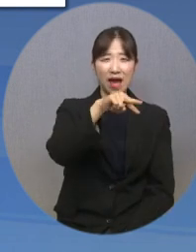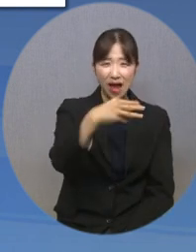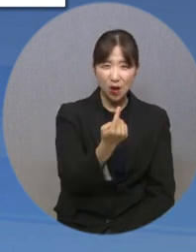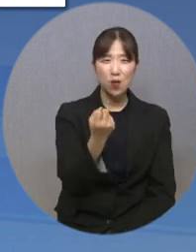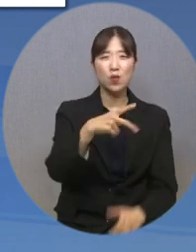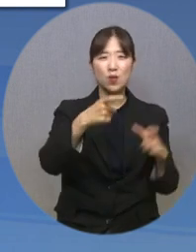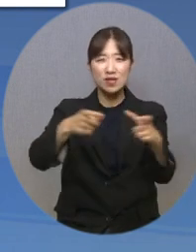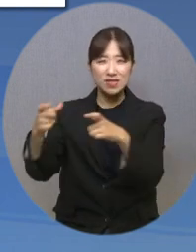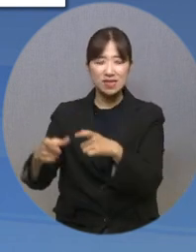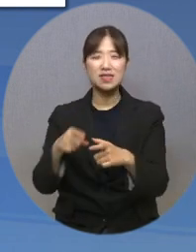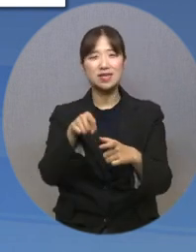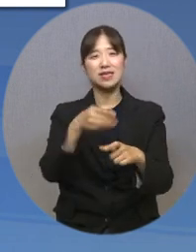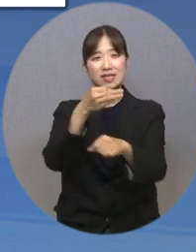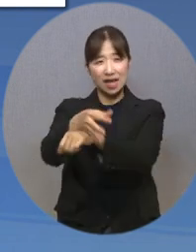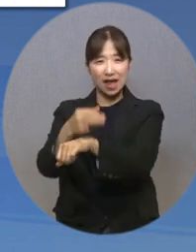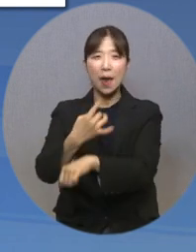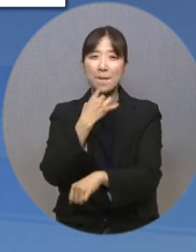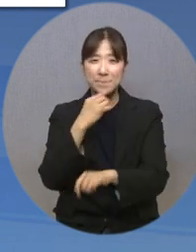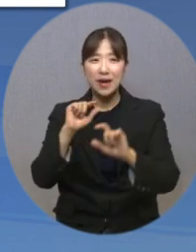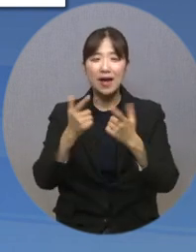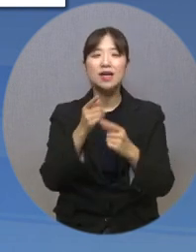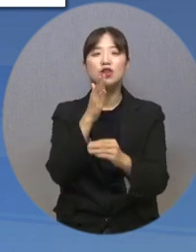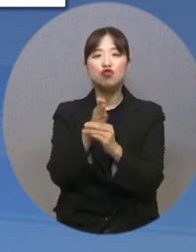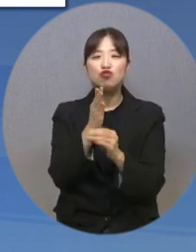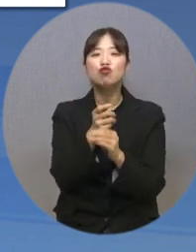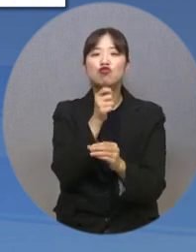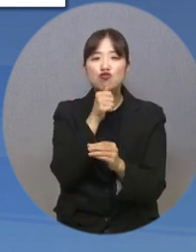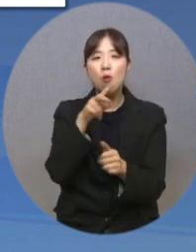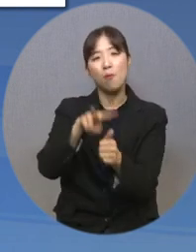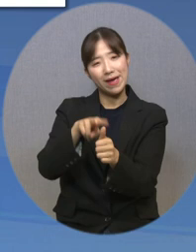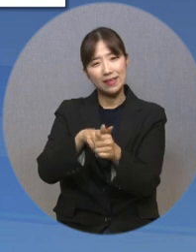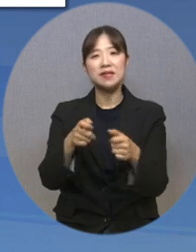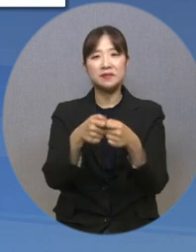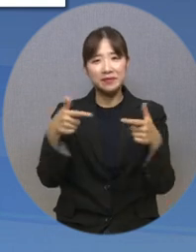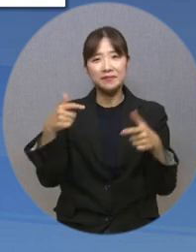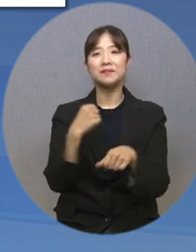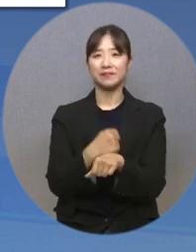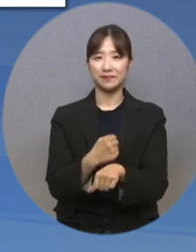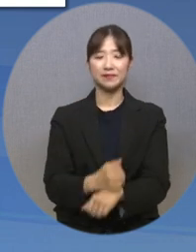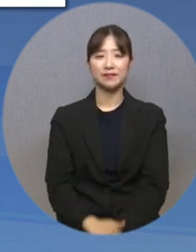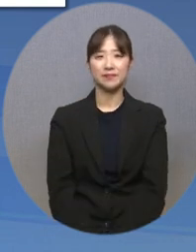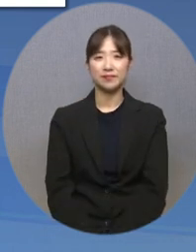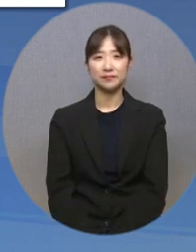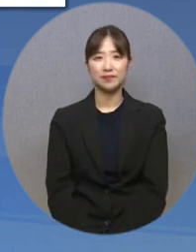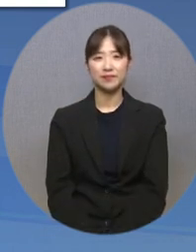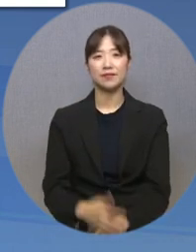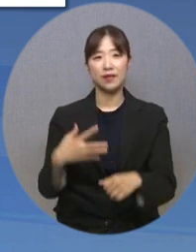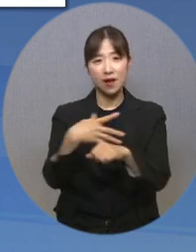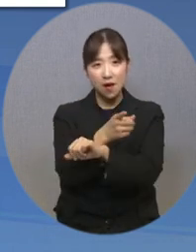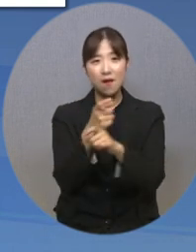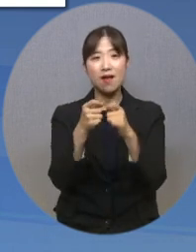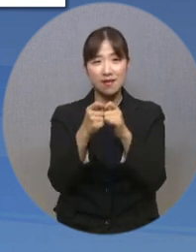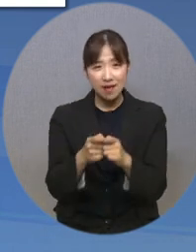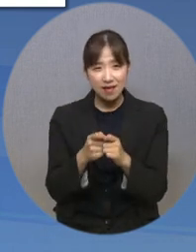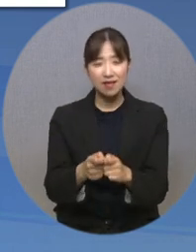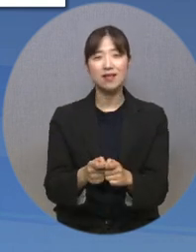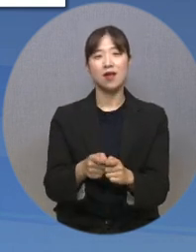지역 농식품 직매장에 더해 중소마트 등으로 확대할 계획입니다. 이 밖에 자세한 사항은